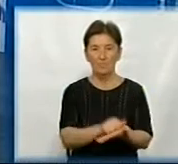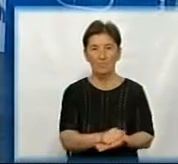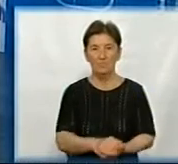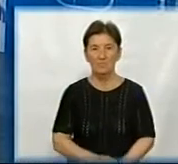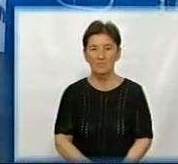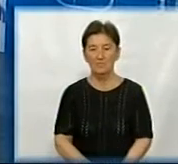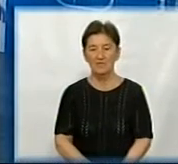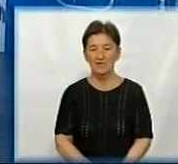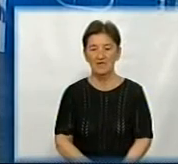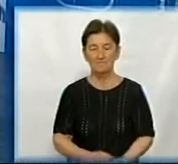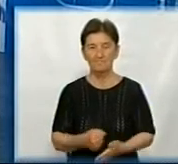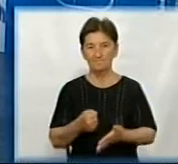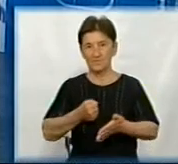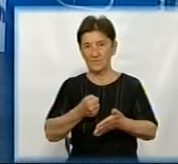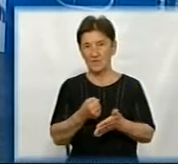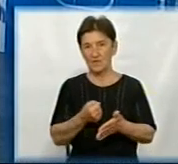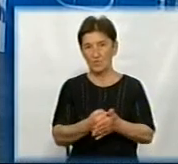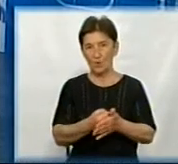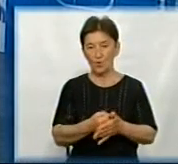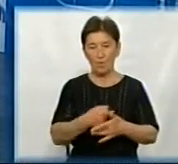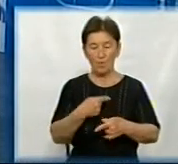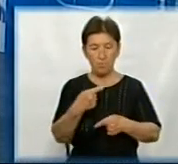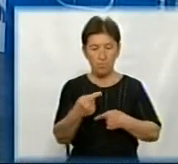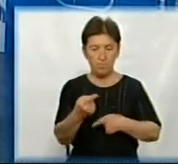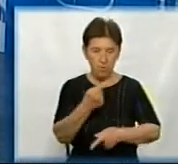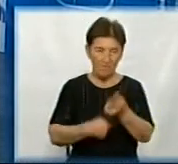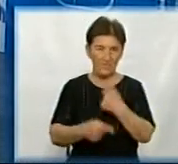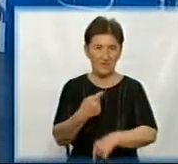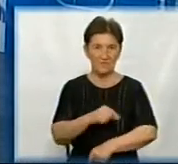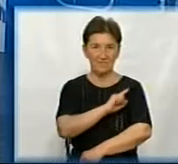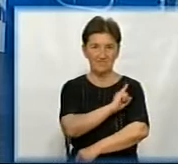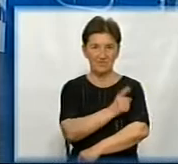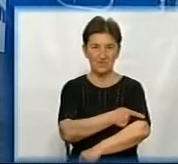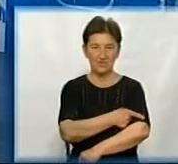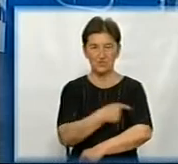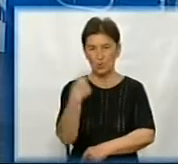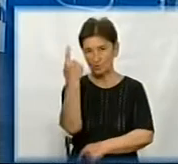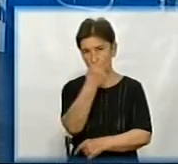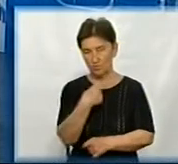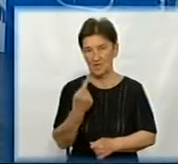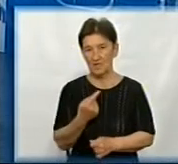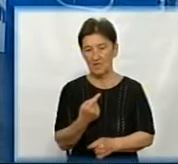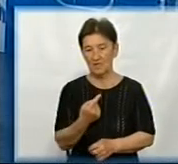майнових комплексів до фізичної, до повернення спадщини конкретної фізичної особи.